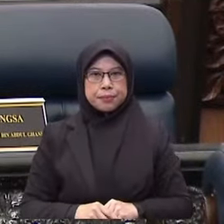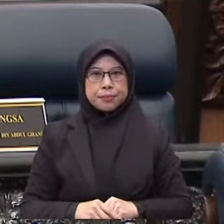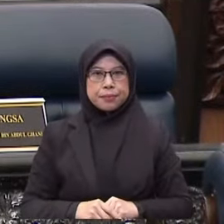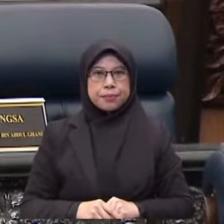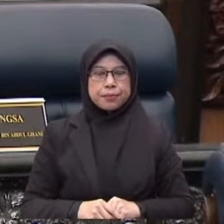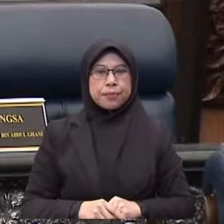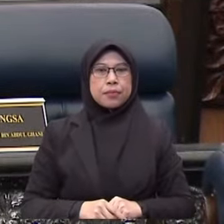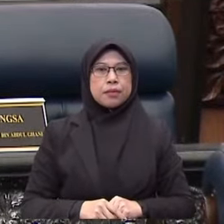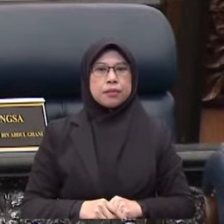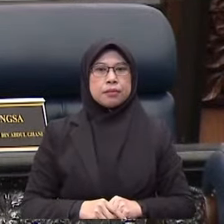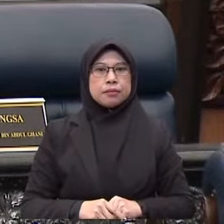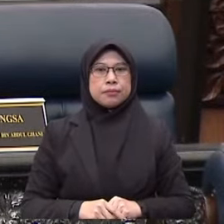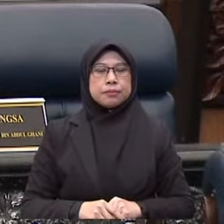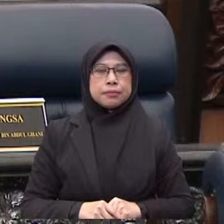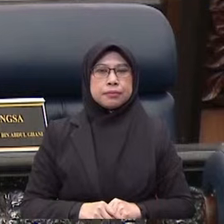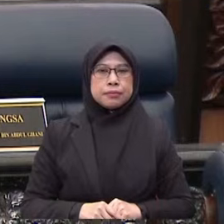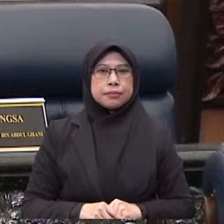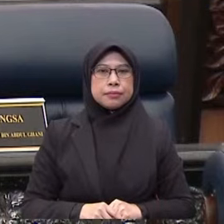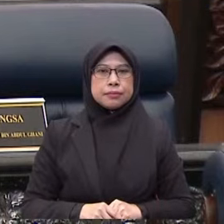walaupun